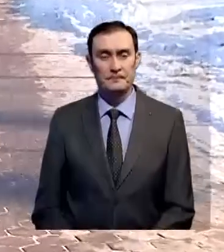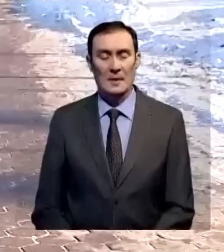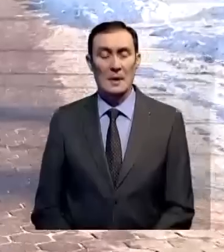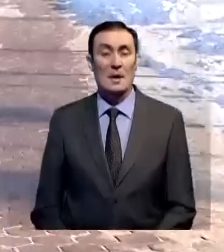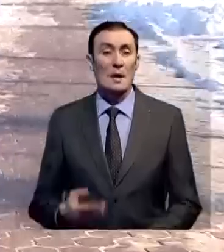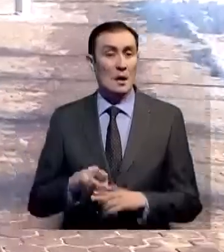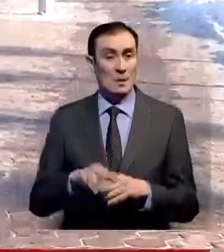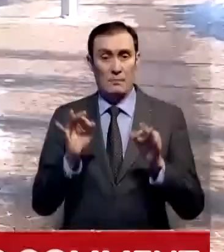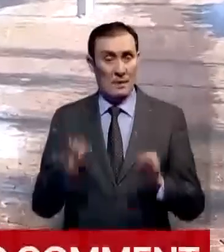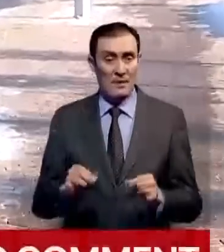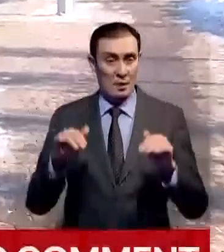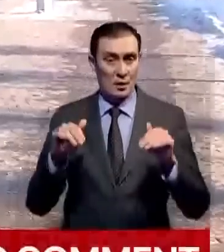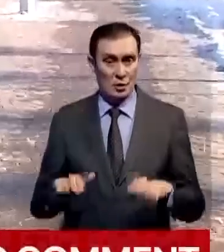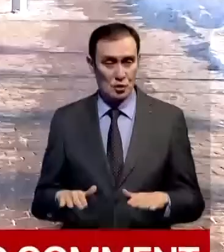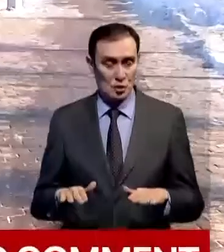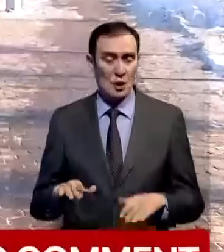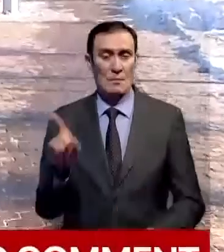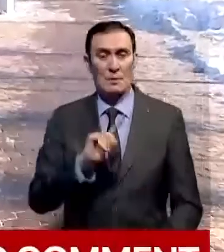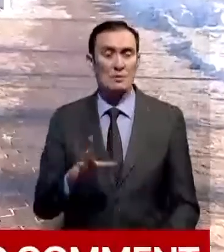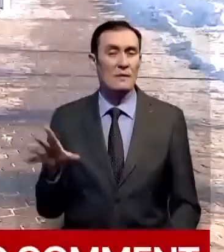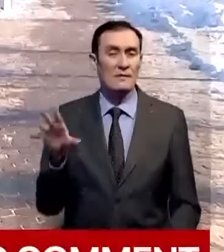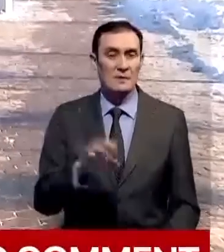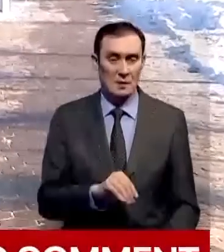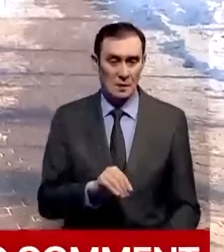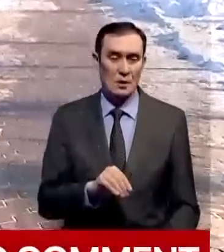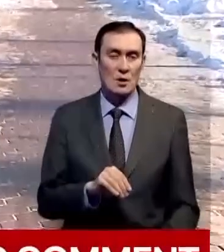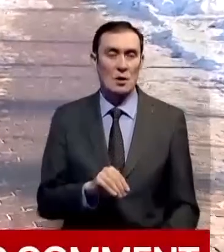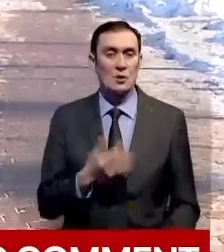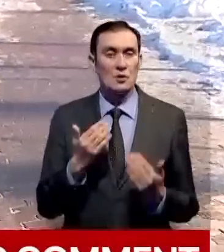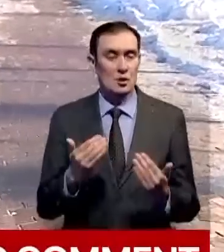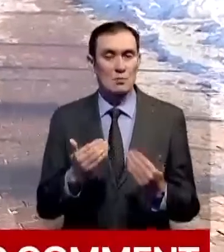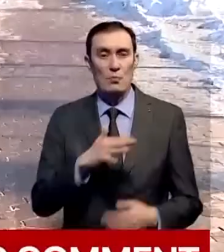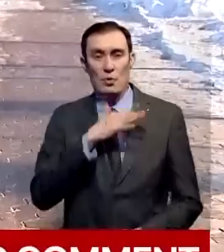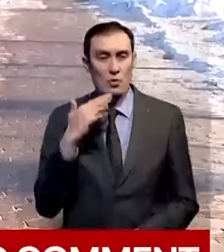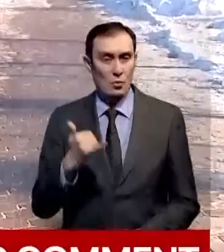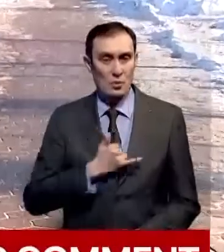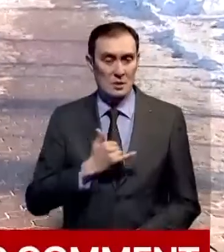Правильное решение. Почему? Потому что сейчас очень много образованных